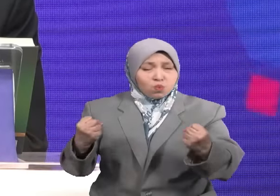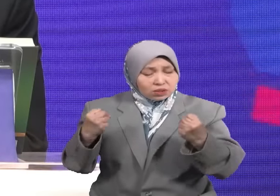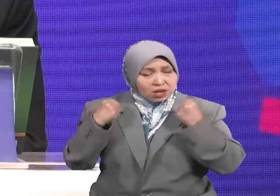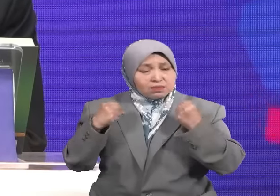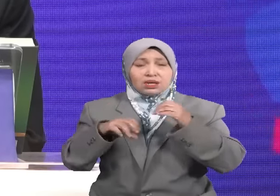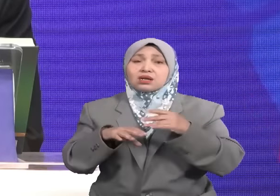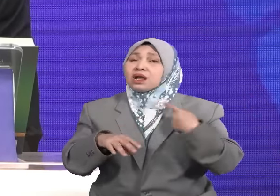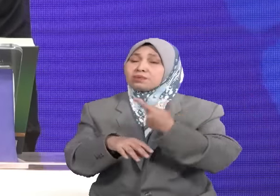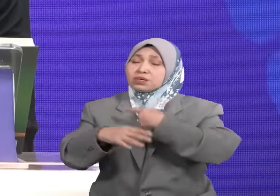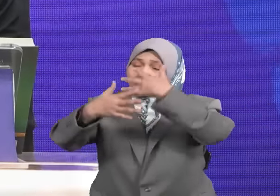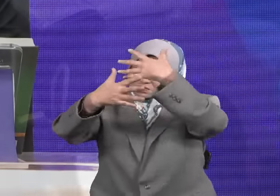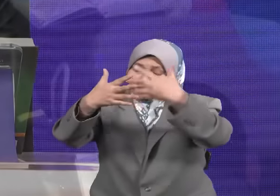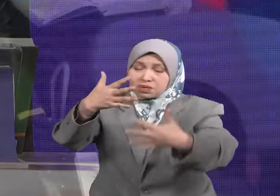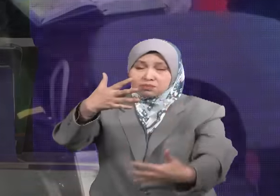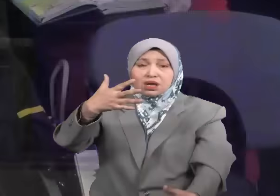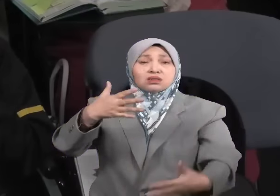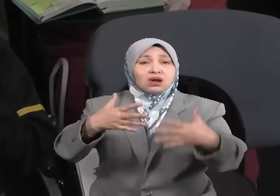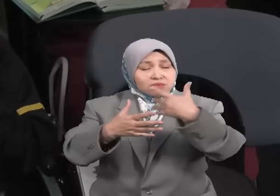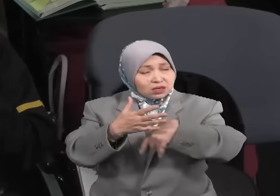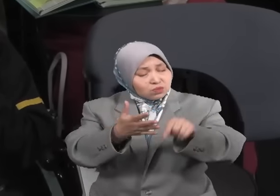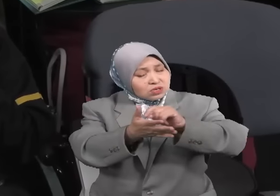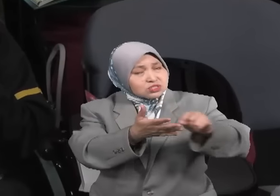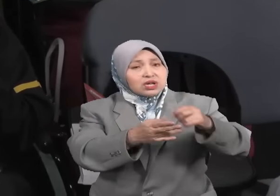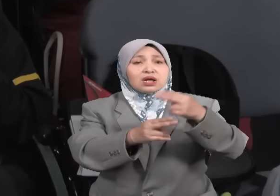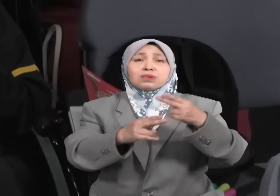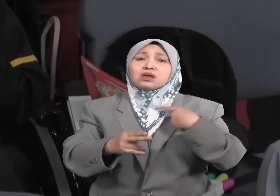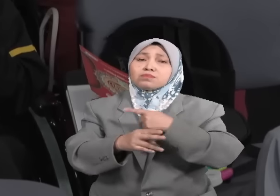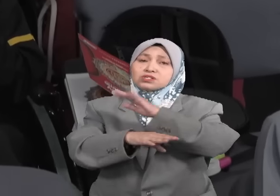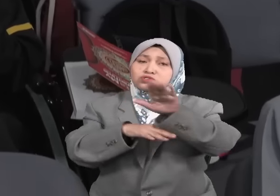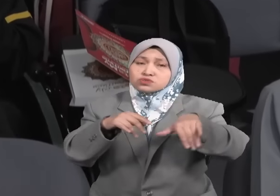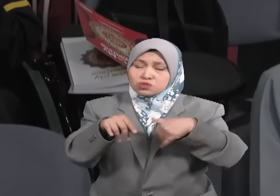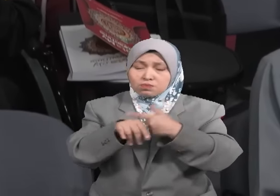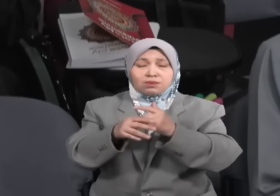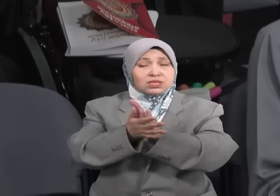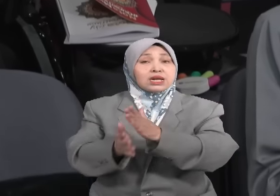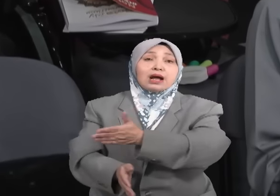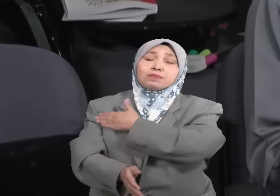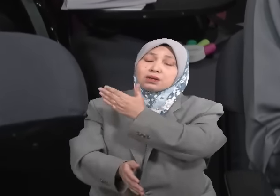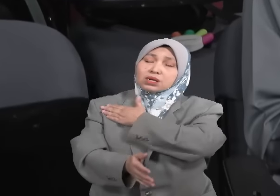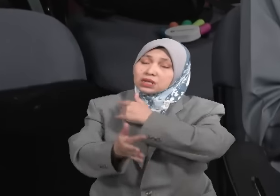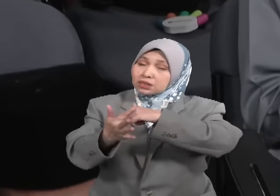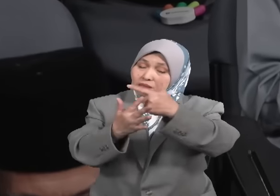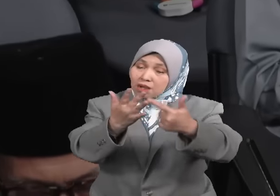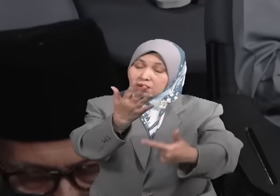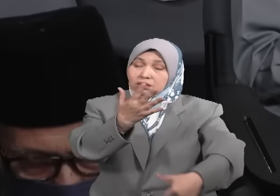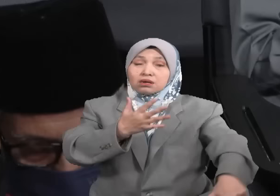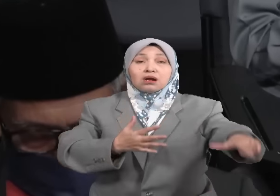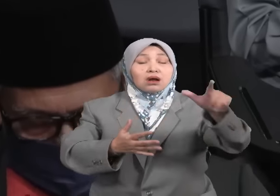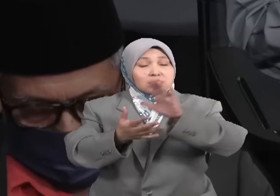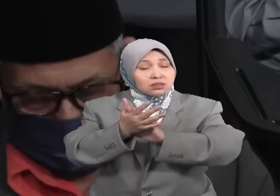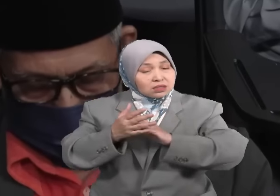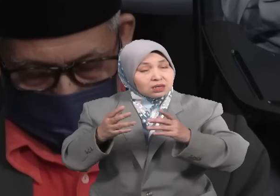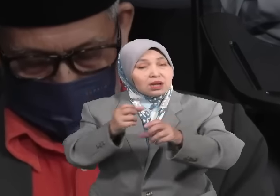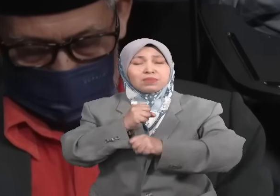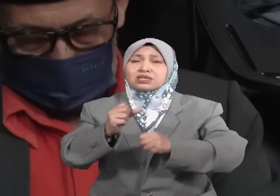ya Allah. Senarikanlah kami, ya Allah. Tuliskanlah nama-nama kami semua, ya Allah. Di kalangan hamba-Mu, ya Allah. Di kalangan hamba-Mu yang berjaya dibebaskan